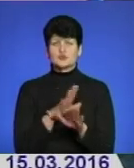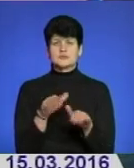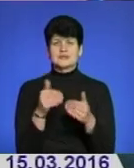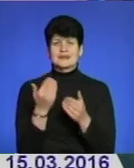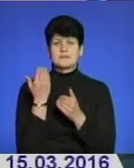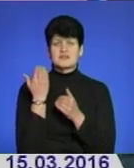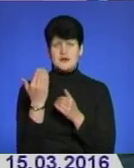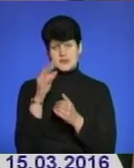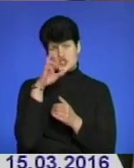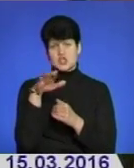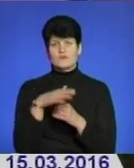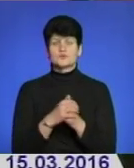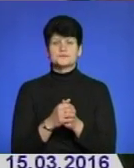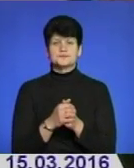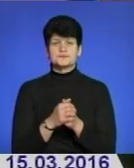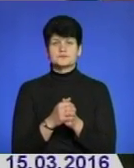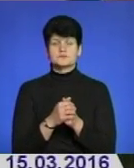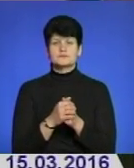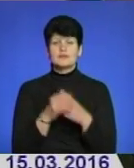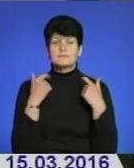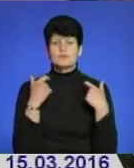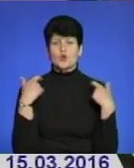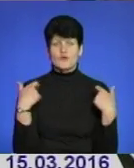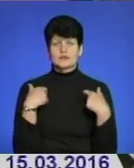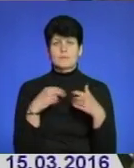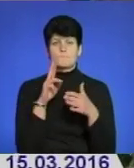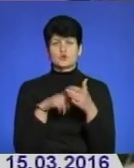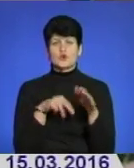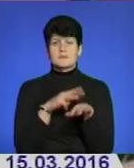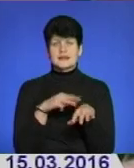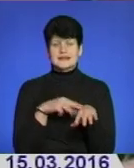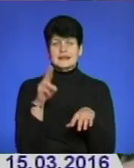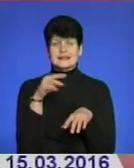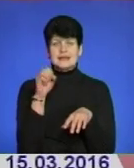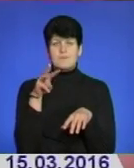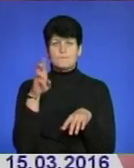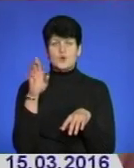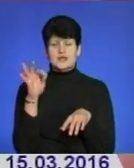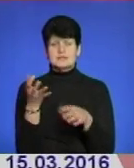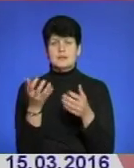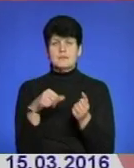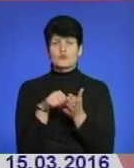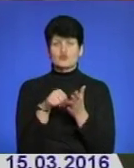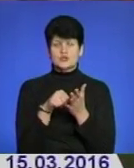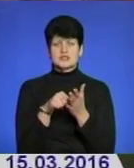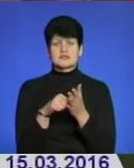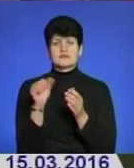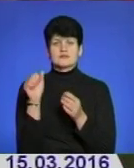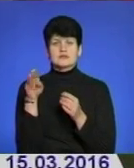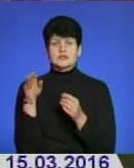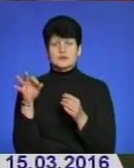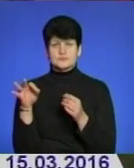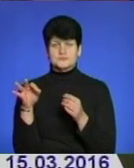вами державою. Підполковник податкової міліції Роман Демборинський брав участь у бойових діях в